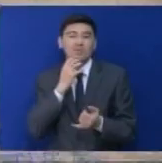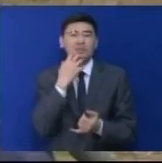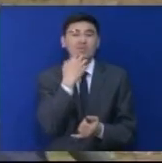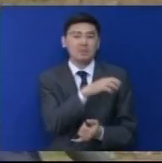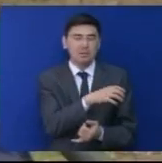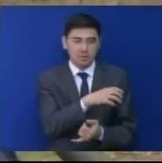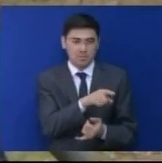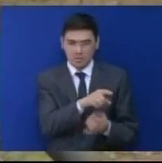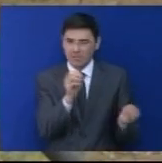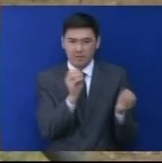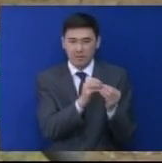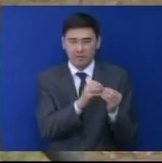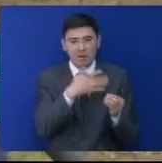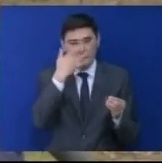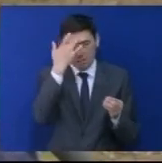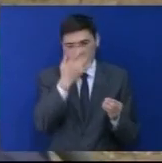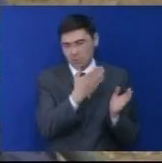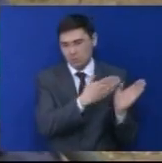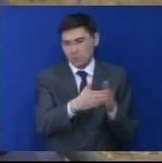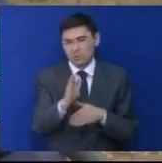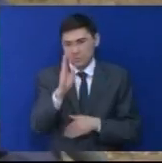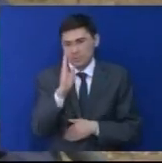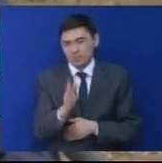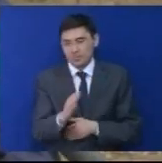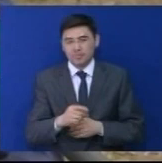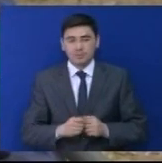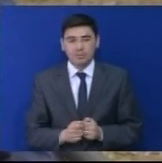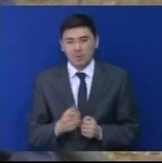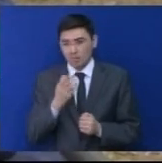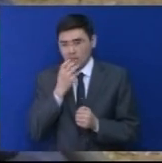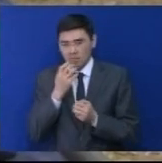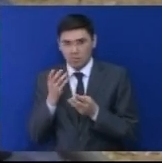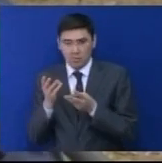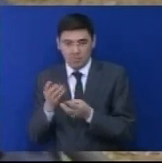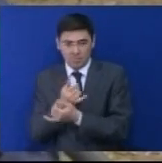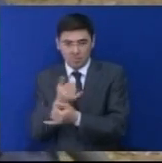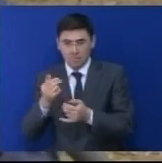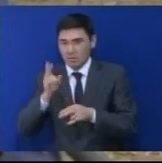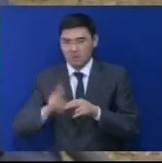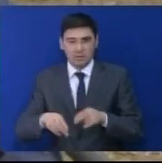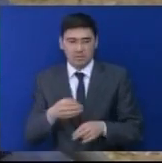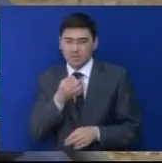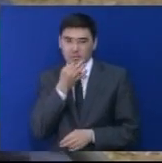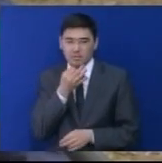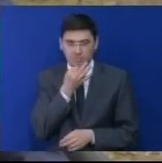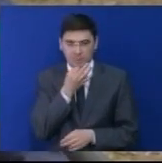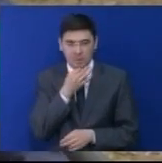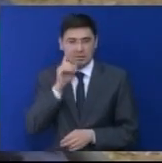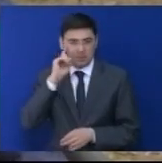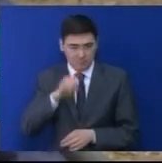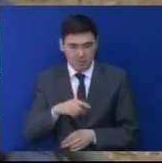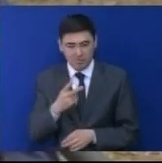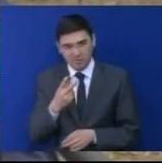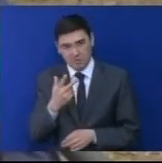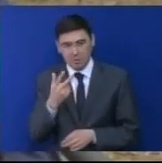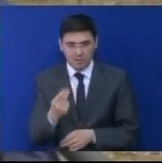На сегодняшний день отопительный сезон у нас с вами не завершился. Мы прекрасно понимаем, что в ближайших